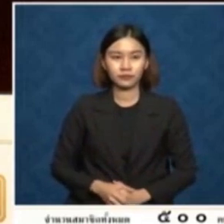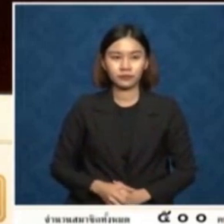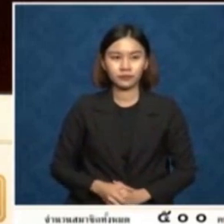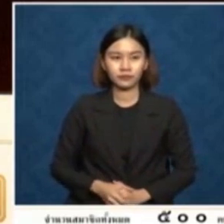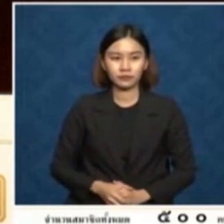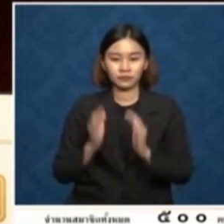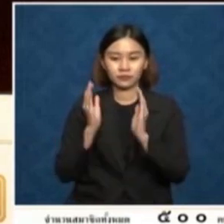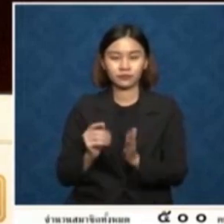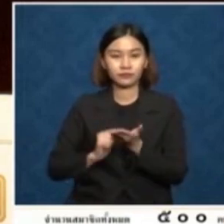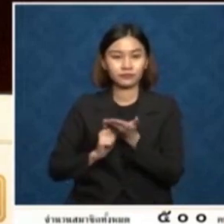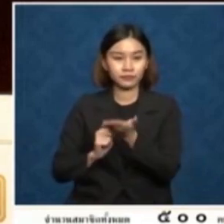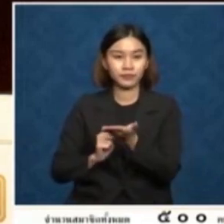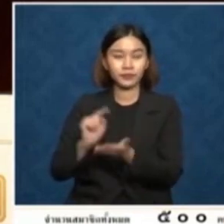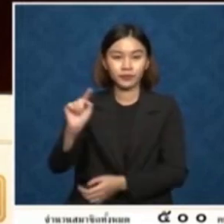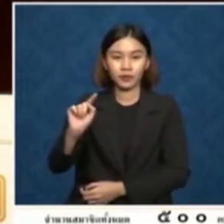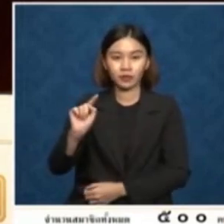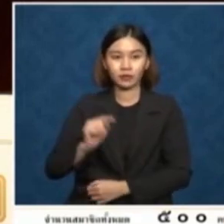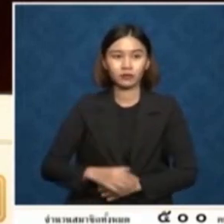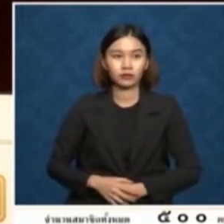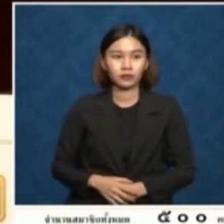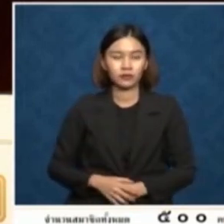ท่านผู้เสนอร่างครับ